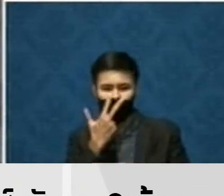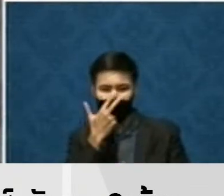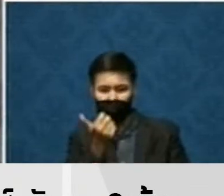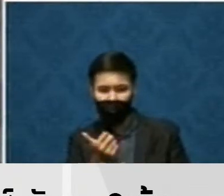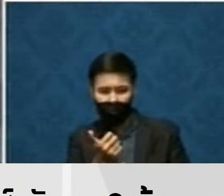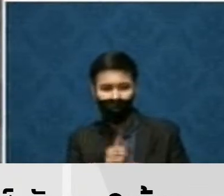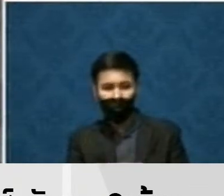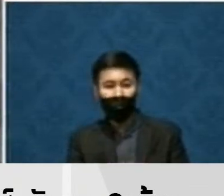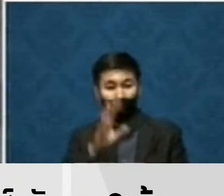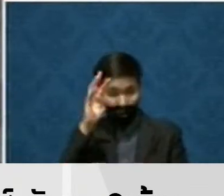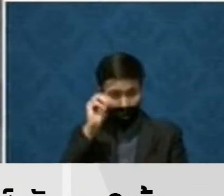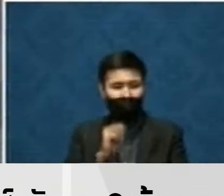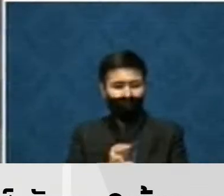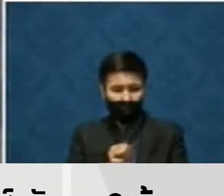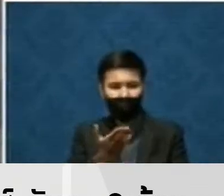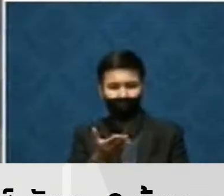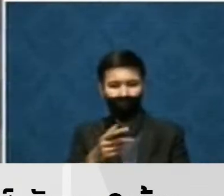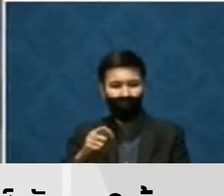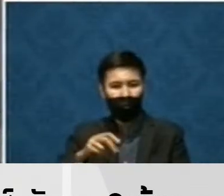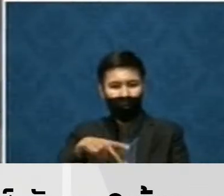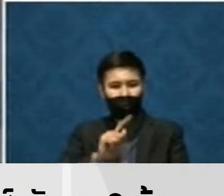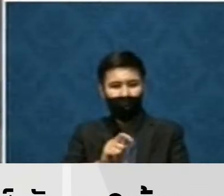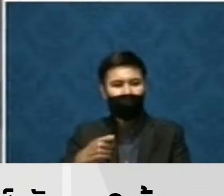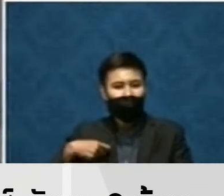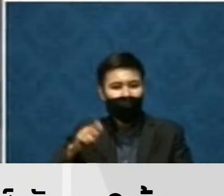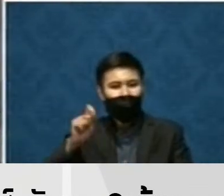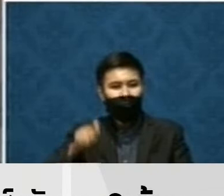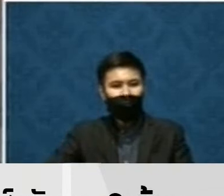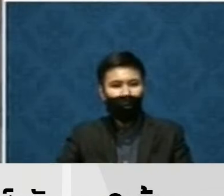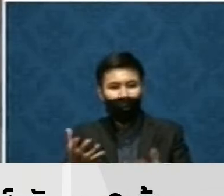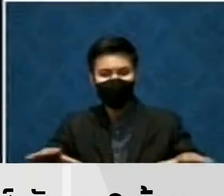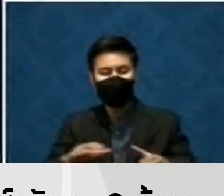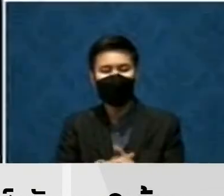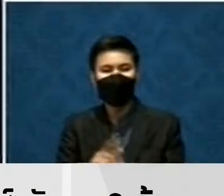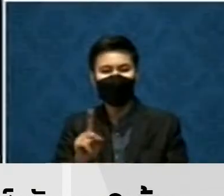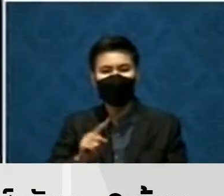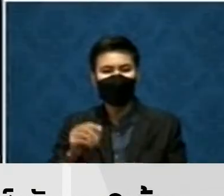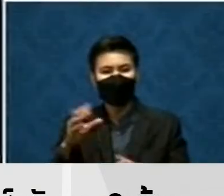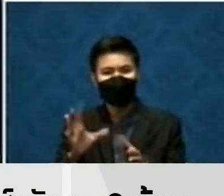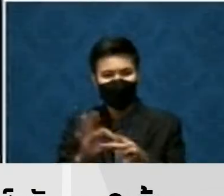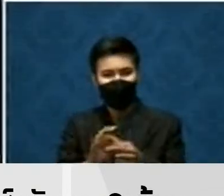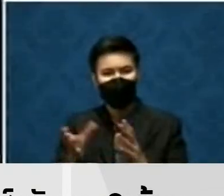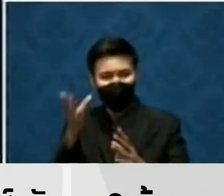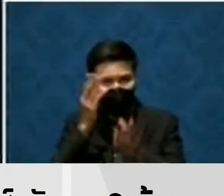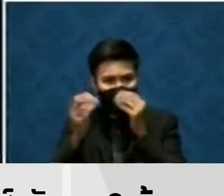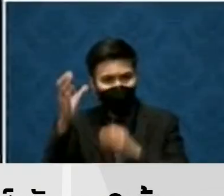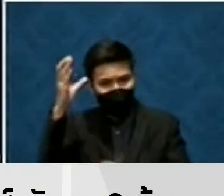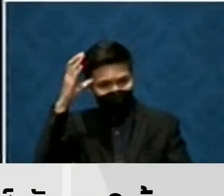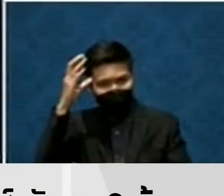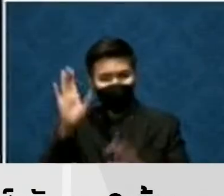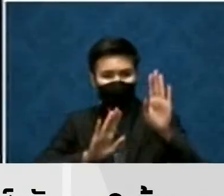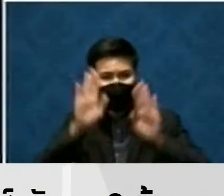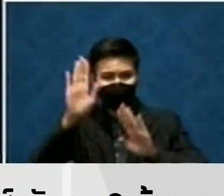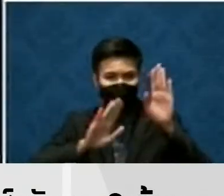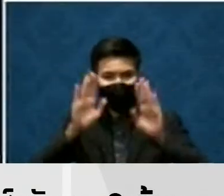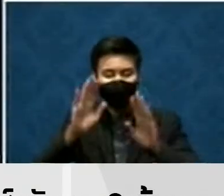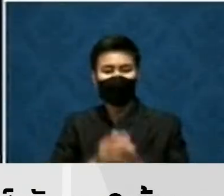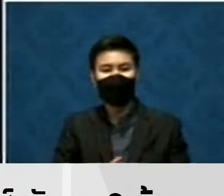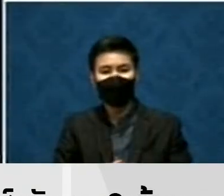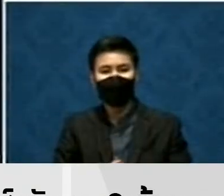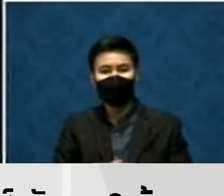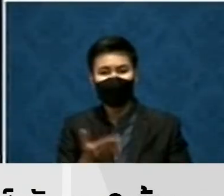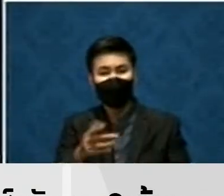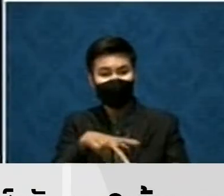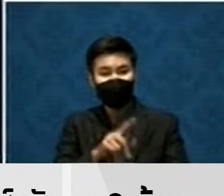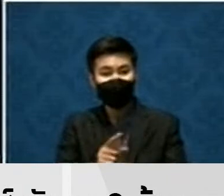ขอเผยแพร่ให้ไปตัดเราคือคุณเอาเอาหน้าเอาตาที่ไหนไปไม่คิดจะทำเรื่องนี้มีความผิดปากที่ตัว